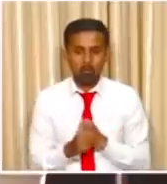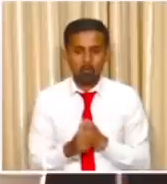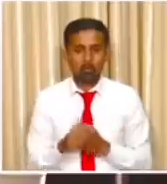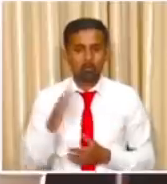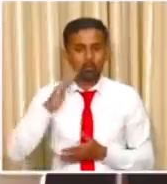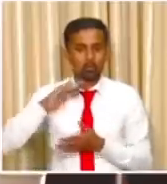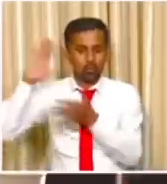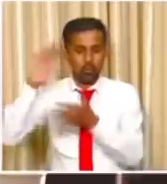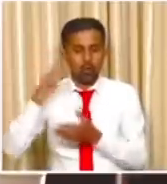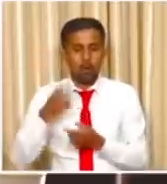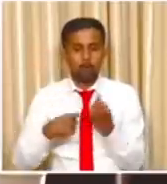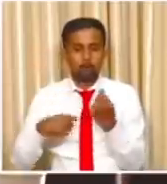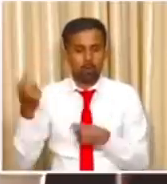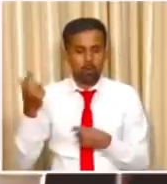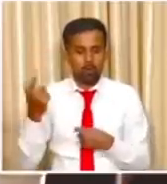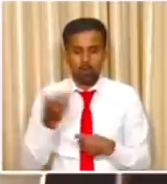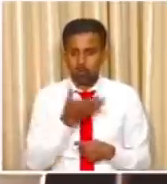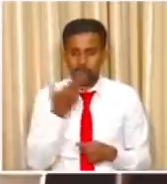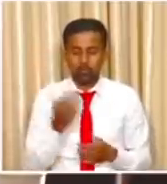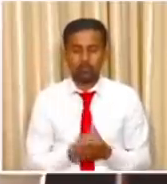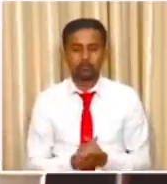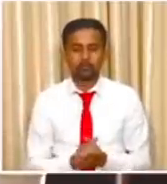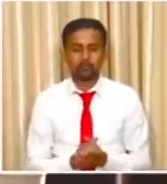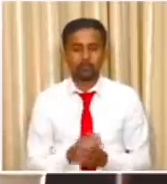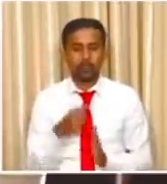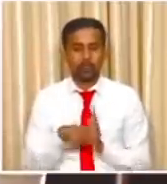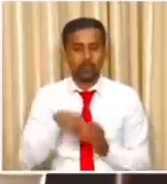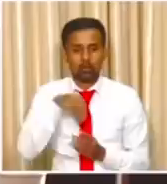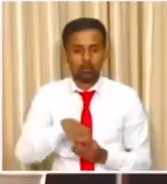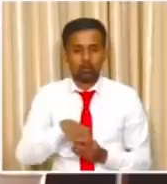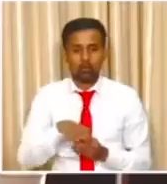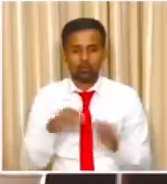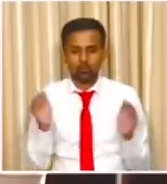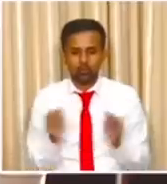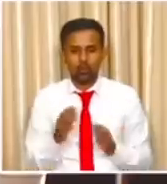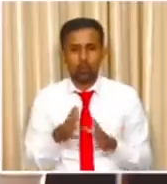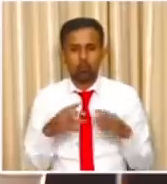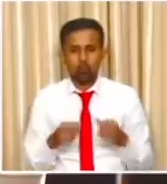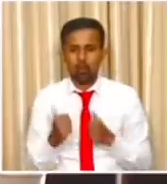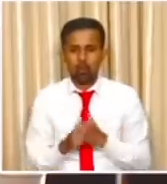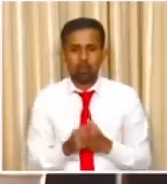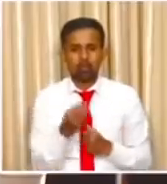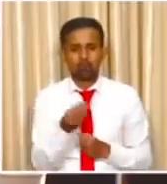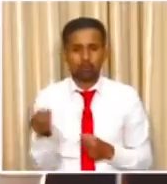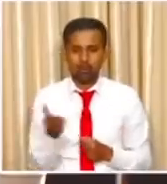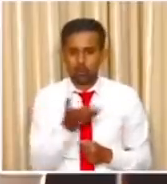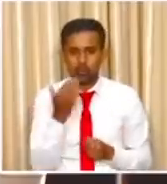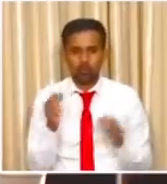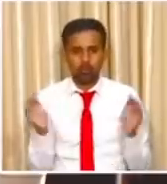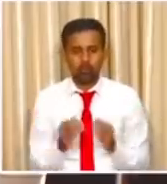විදේශ වෙළඳපොළට අපනයන කරන අය වෙන්න පුළුවන්. දේශීය වෙළඳපොළට කුඩා කුඩා භාණ්ඩ නිෂ්පාදනය කරන අය වෙන්න පුළුවන්. එවැනි